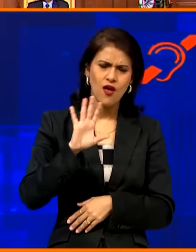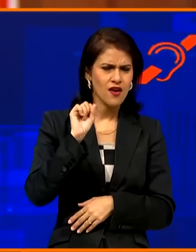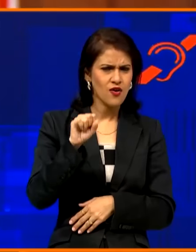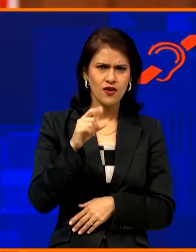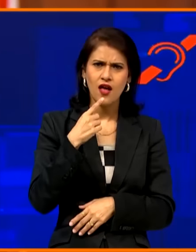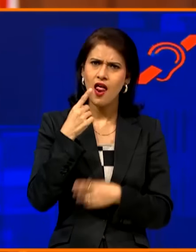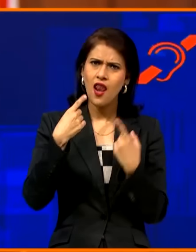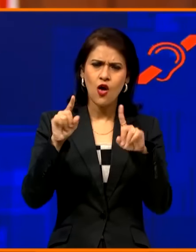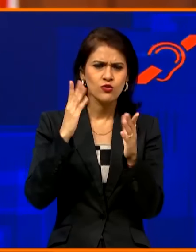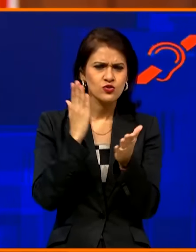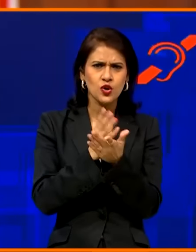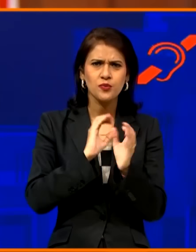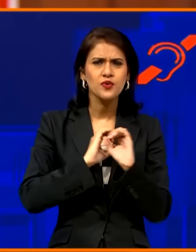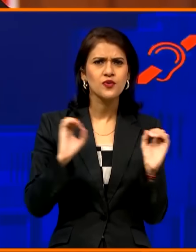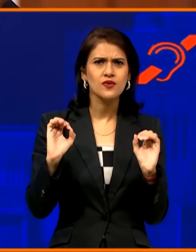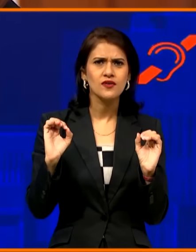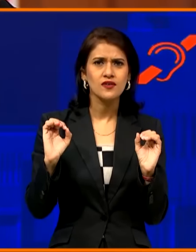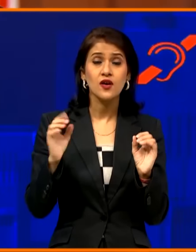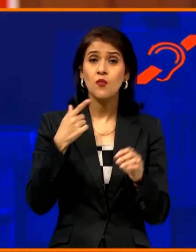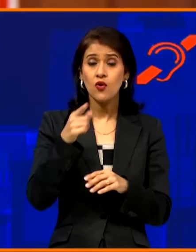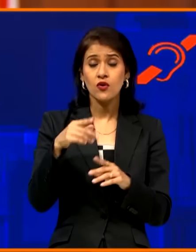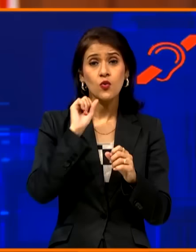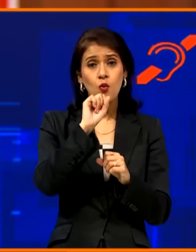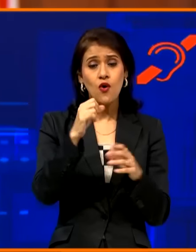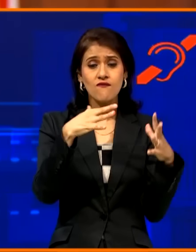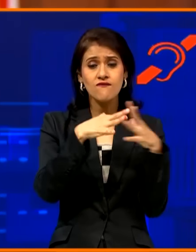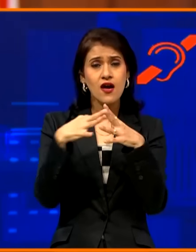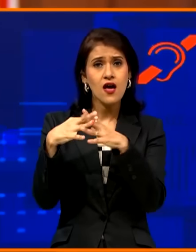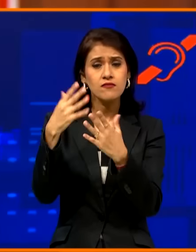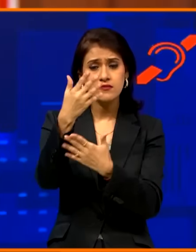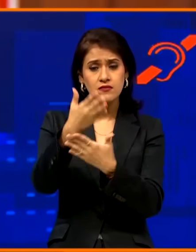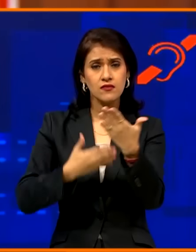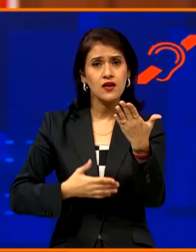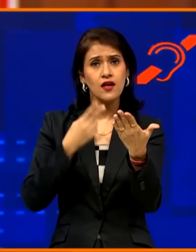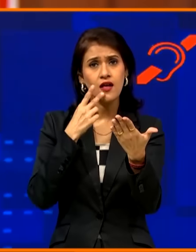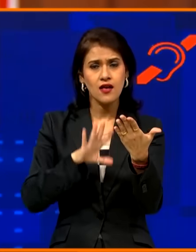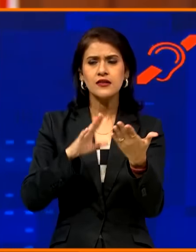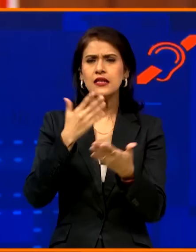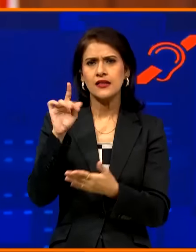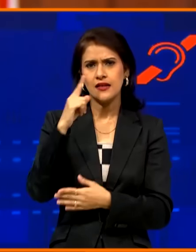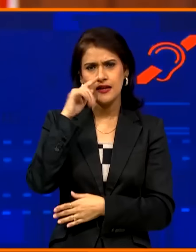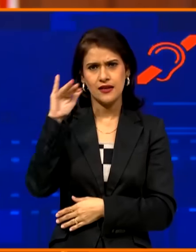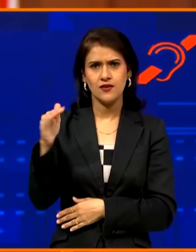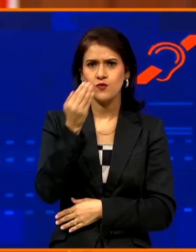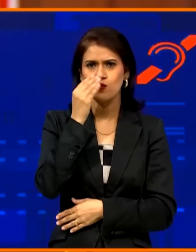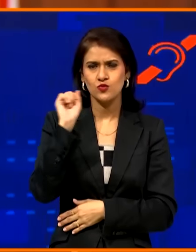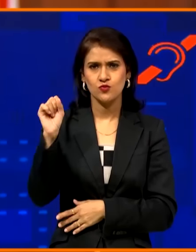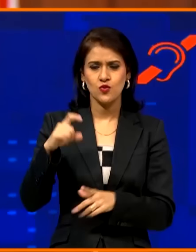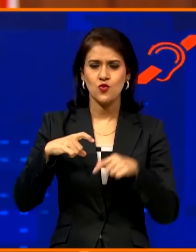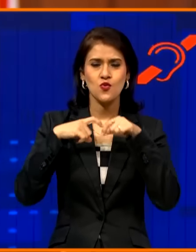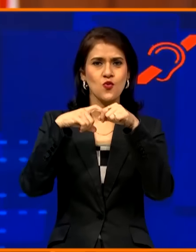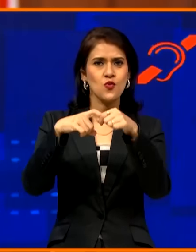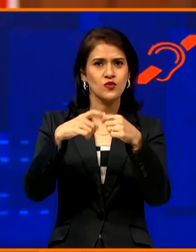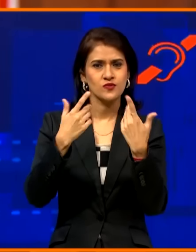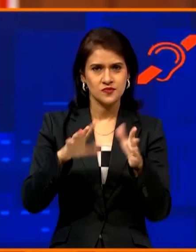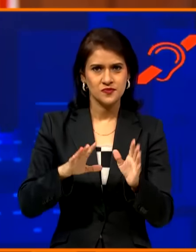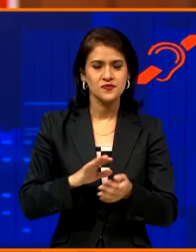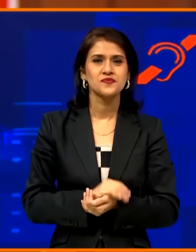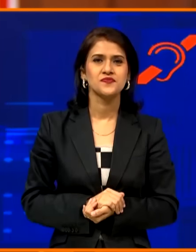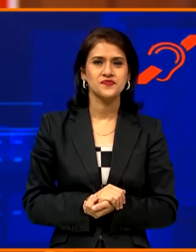नहीं ये दारुल उलम की जो वेबसाइट है हा उस पर सवाल पूछा गया एक बच्ची ने सवाल पूछा उलेमा से कि